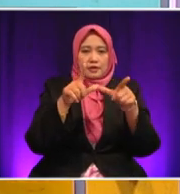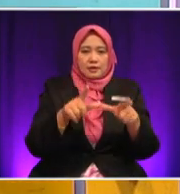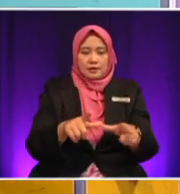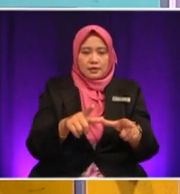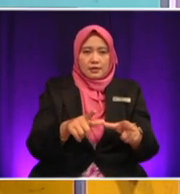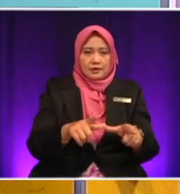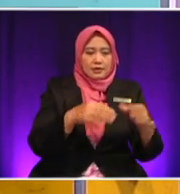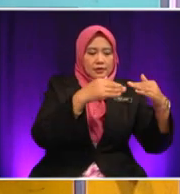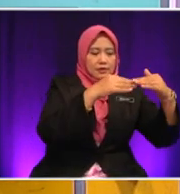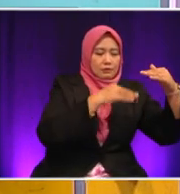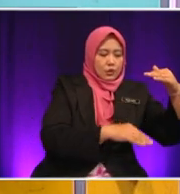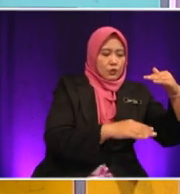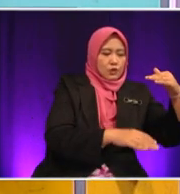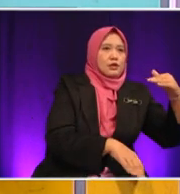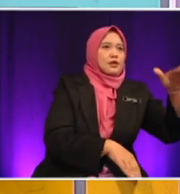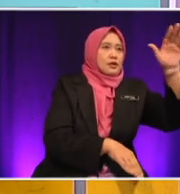Tuliskan